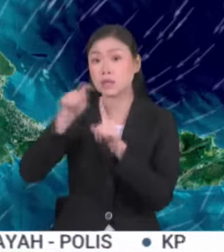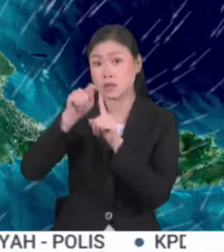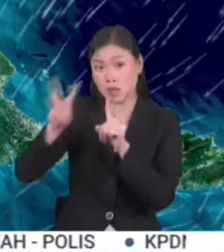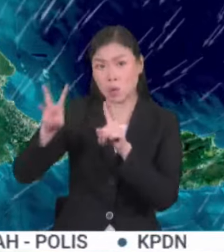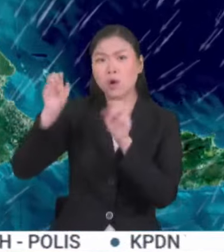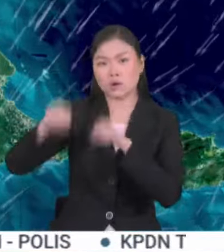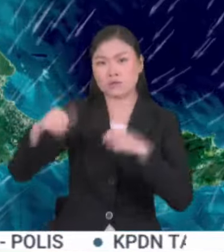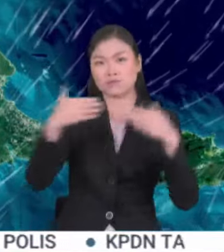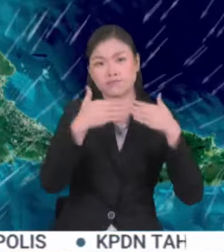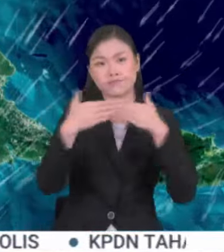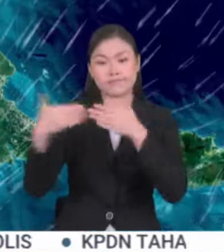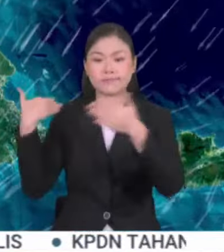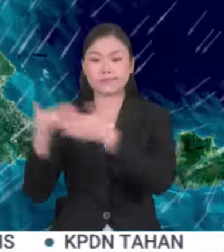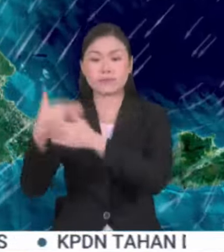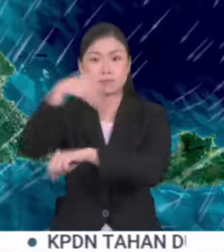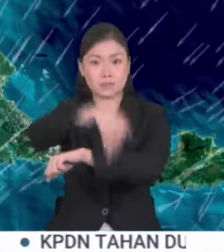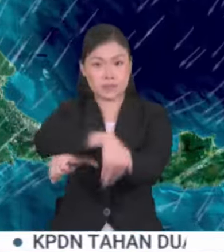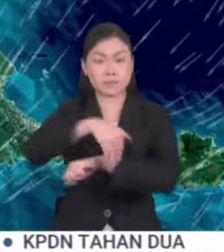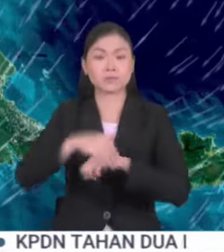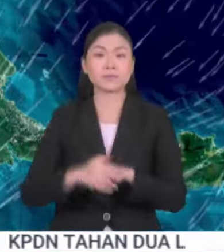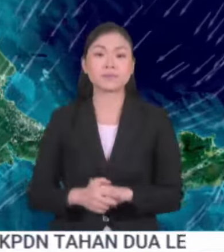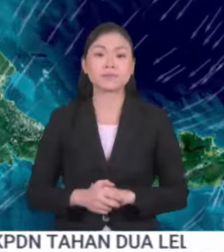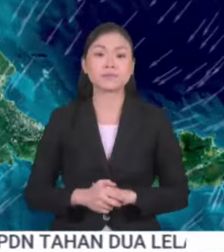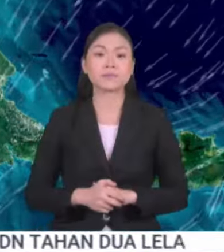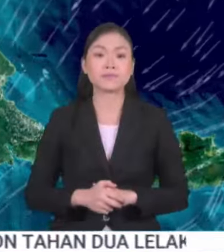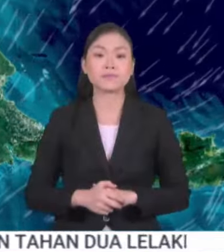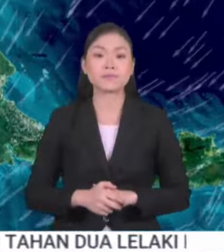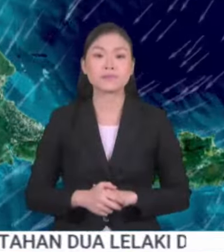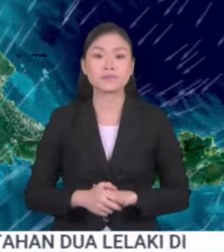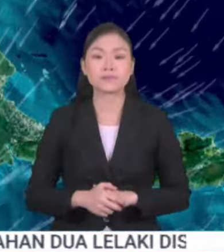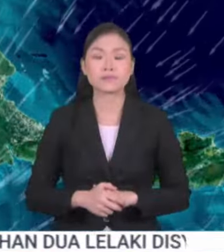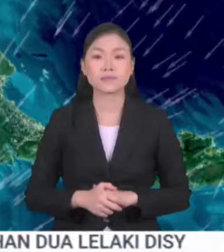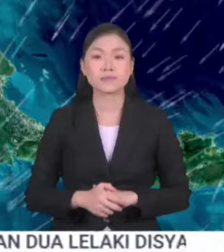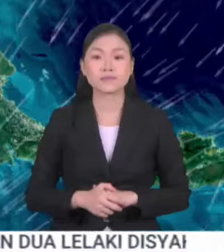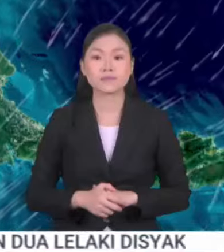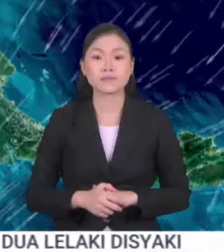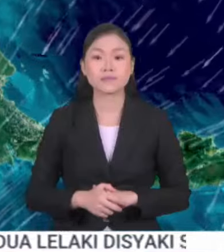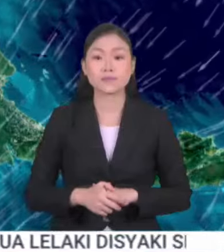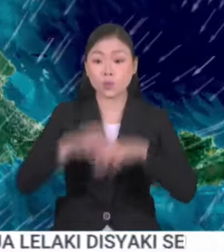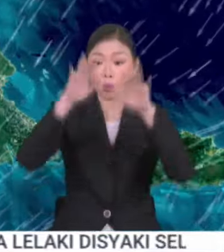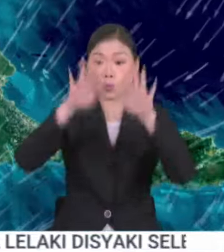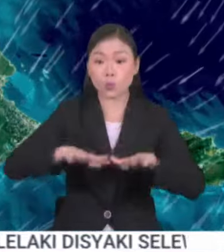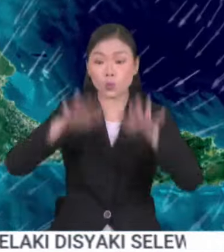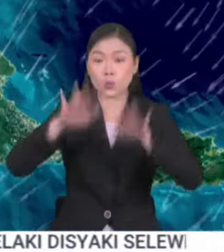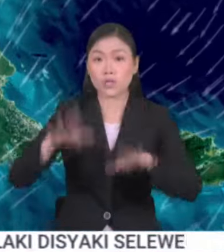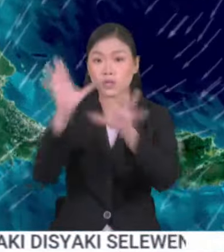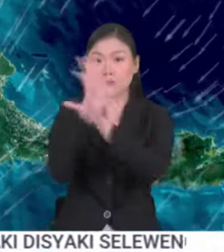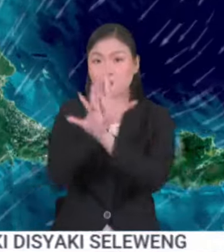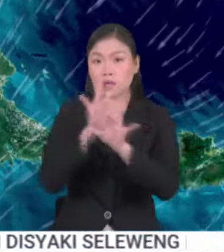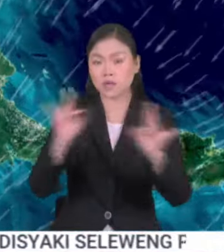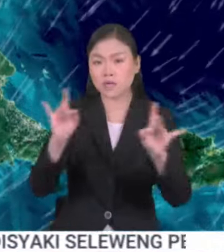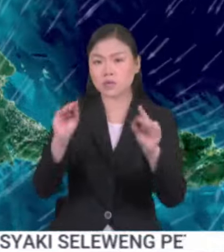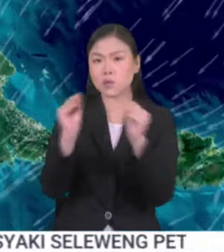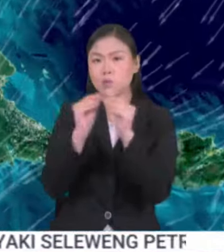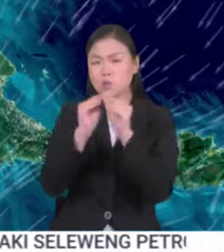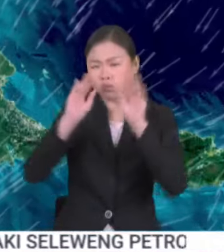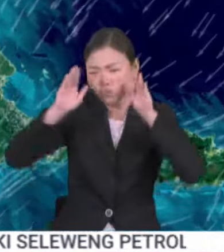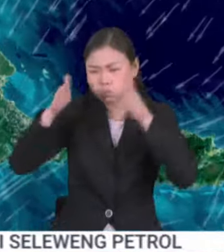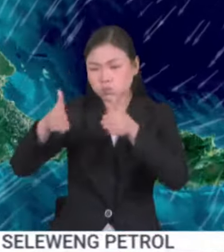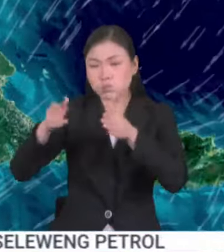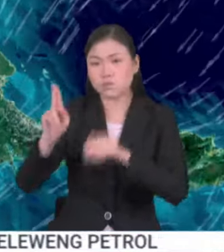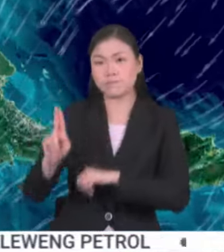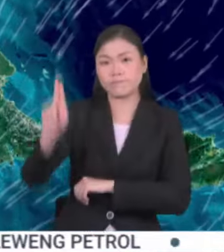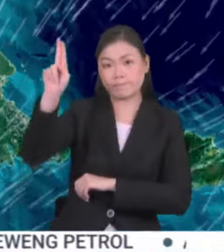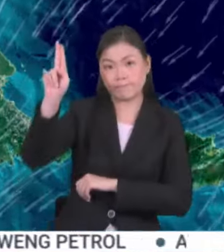di Tawau boleh berterusan sehingga ke malam nanti. Untuk keadaan hujan di bahagian Sarawak, keadaan hujan lebih tertumpu di bahagian